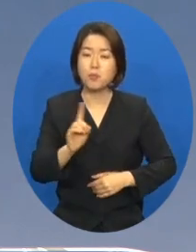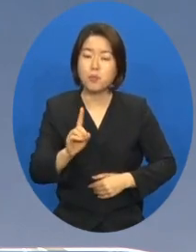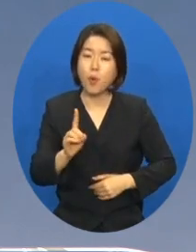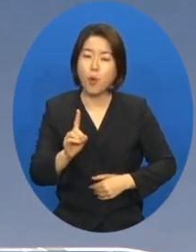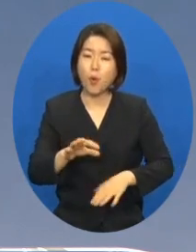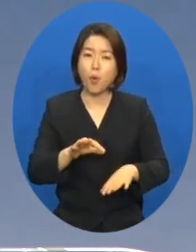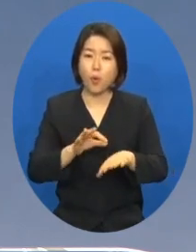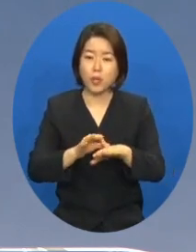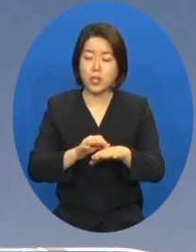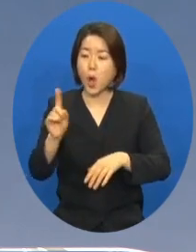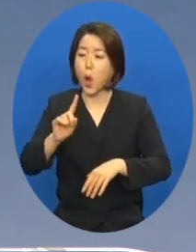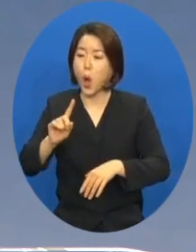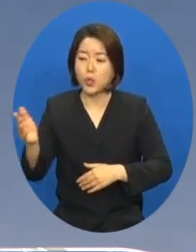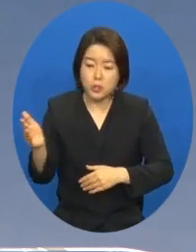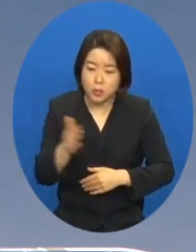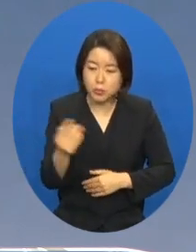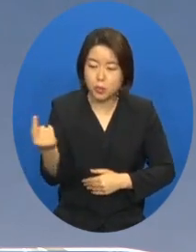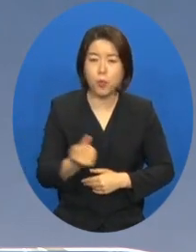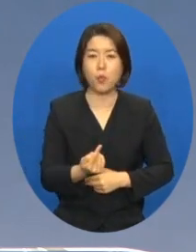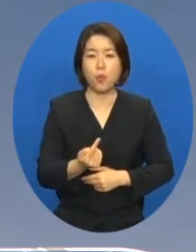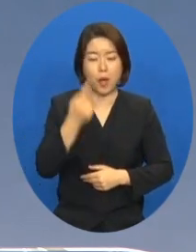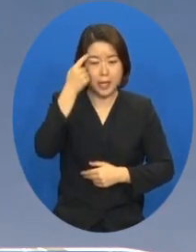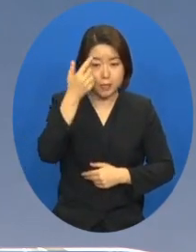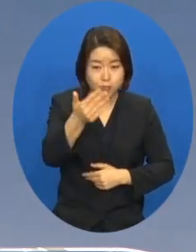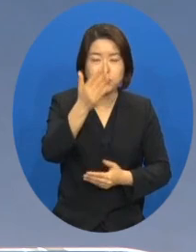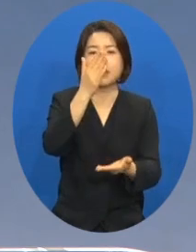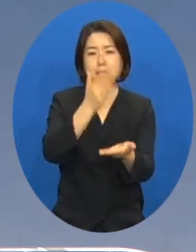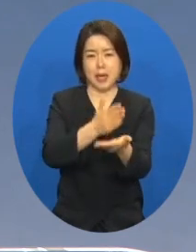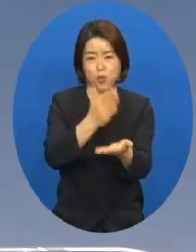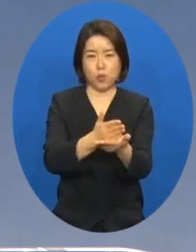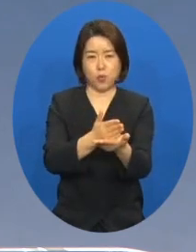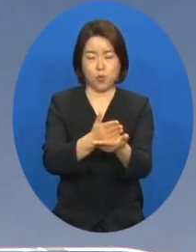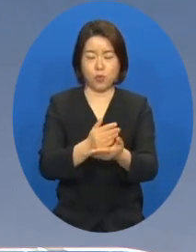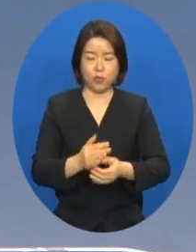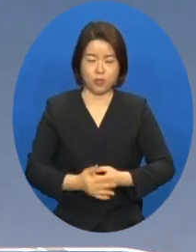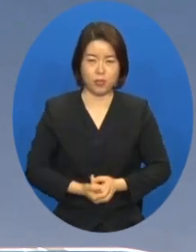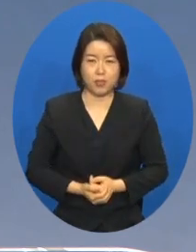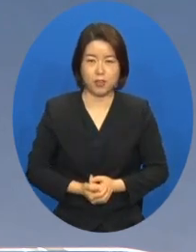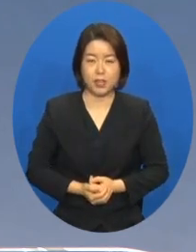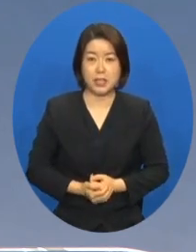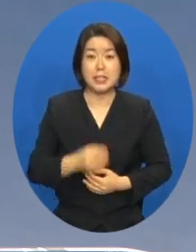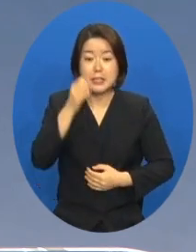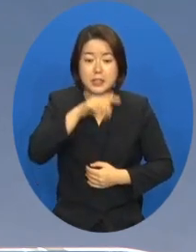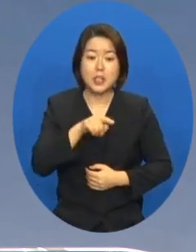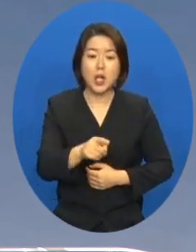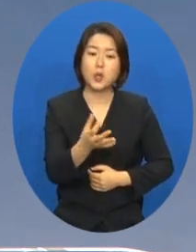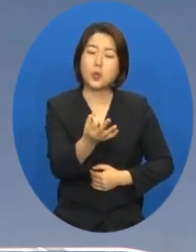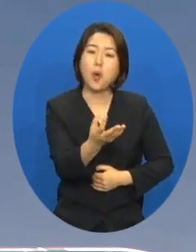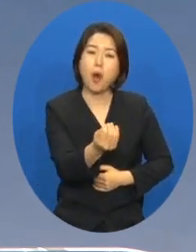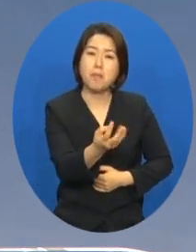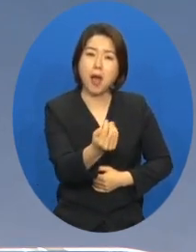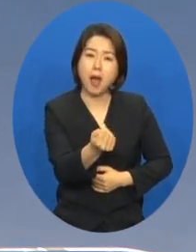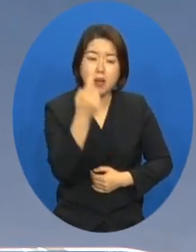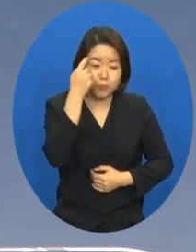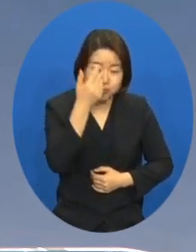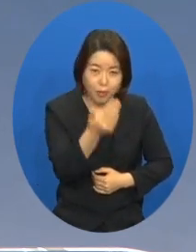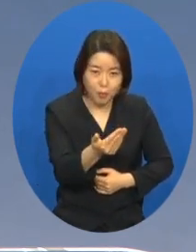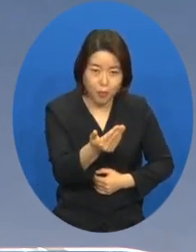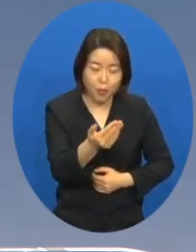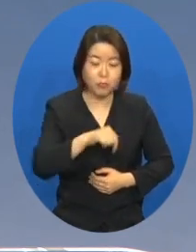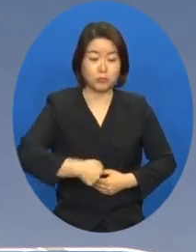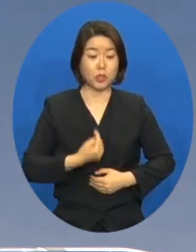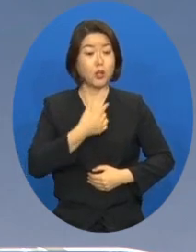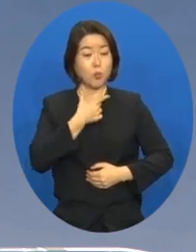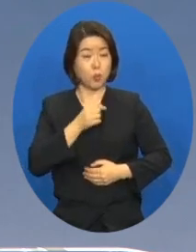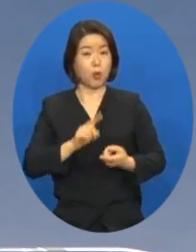고기요? 어디서 온 고기요? 묻지 말고 그냥 이거 얼마입니까? 해서 자기가